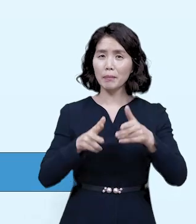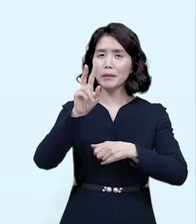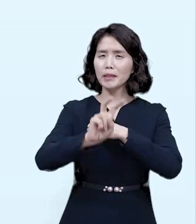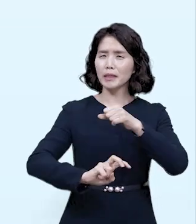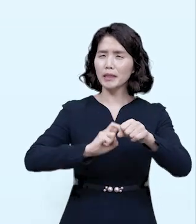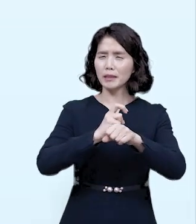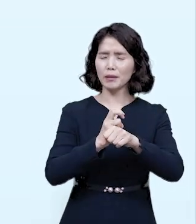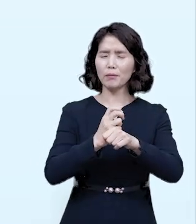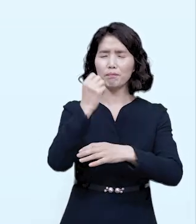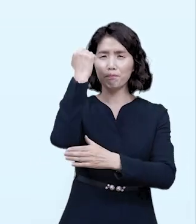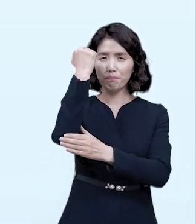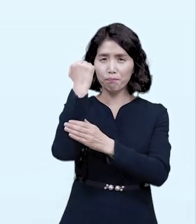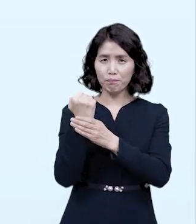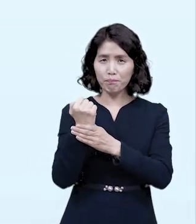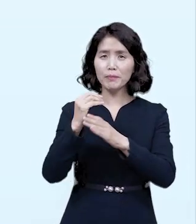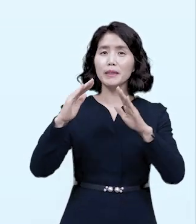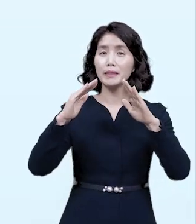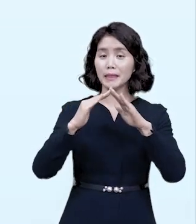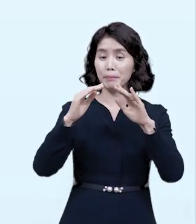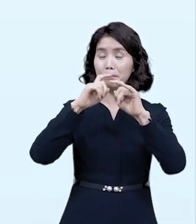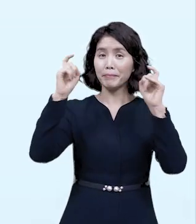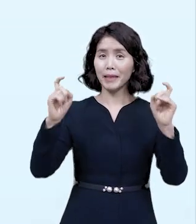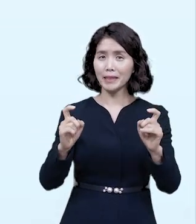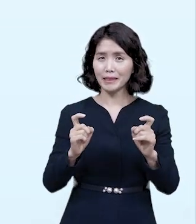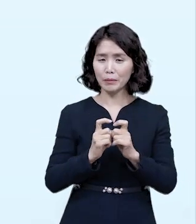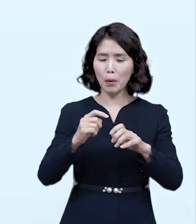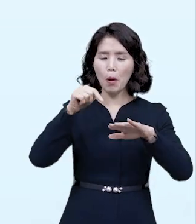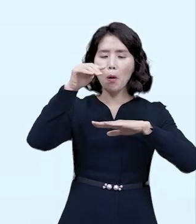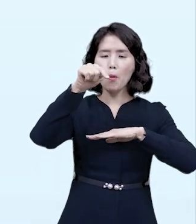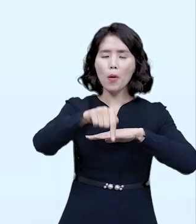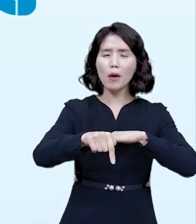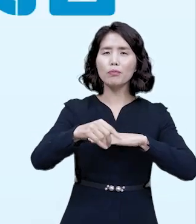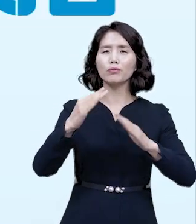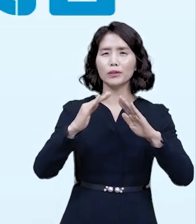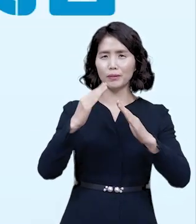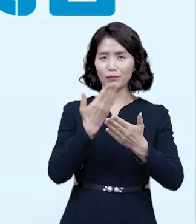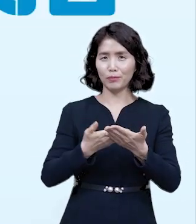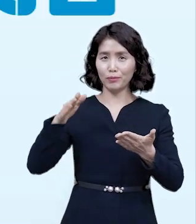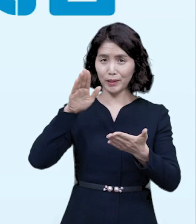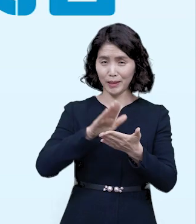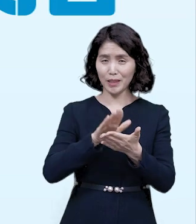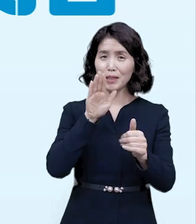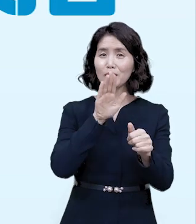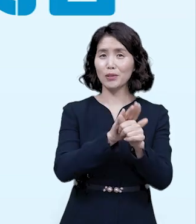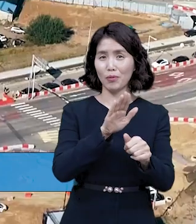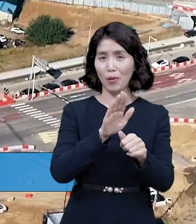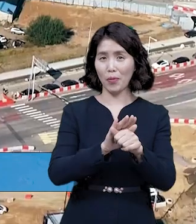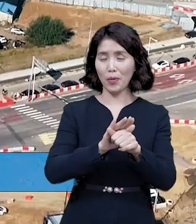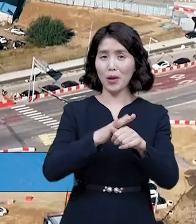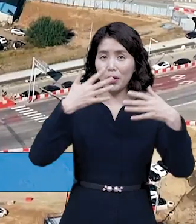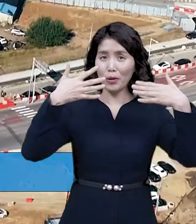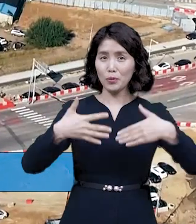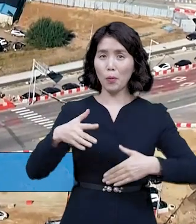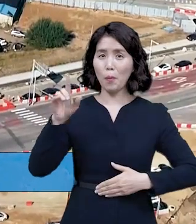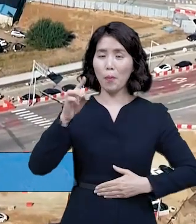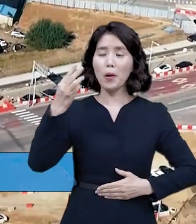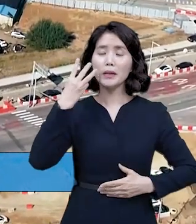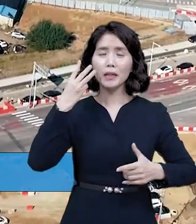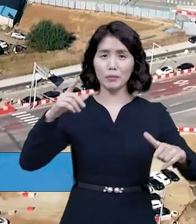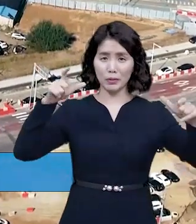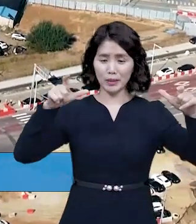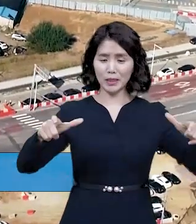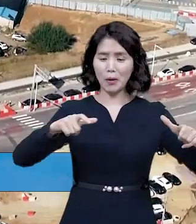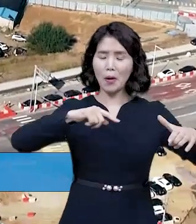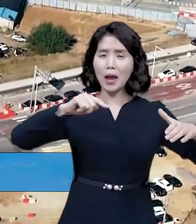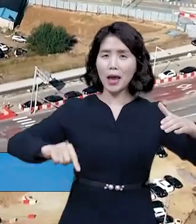사업은 20년 이상 경과한 노후 단독주택에 외부 집수리 비용을 지원해 주는 건데요. 지원 대상은